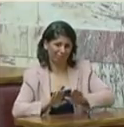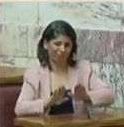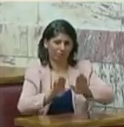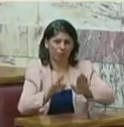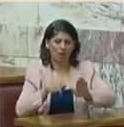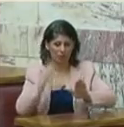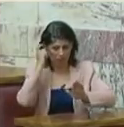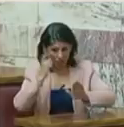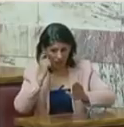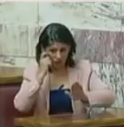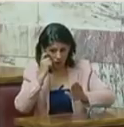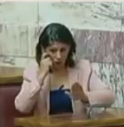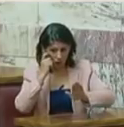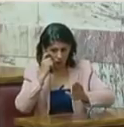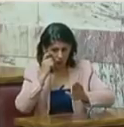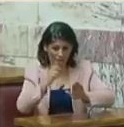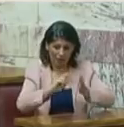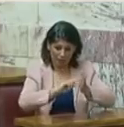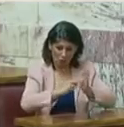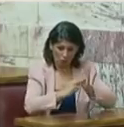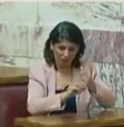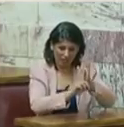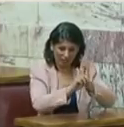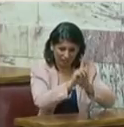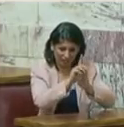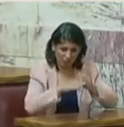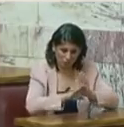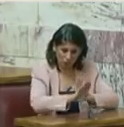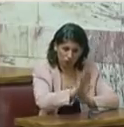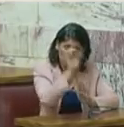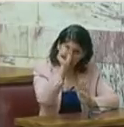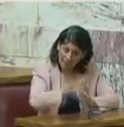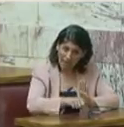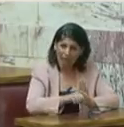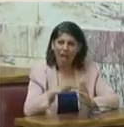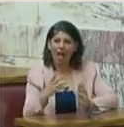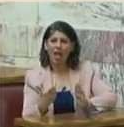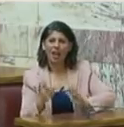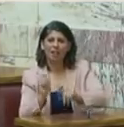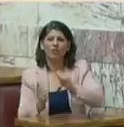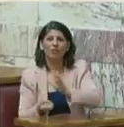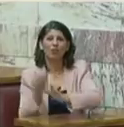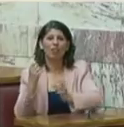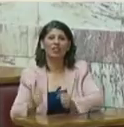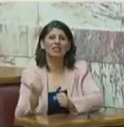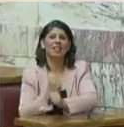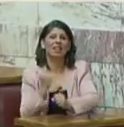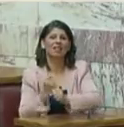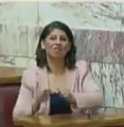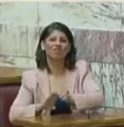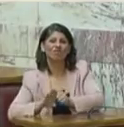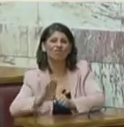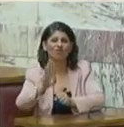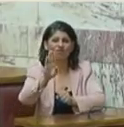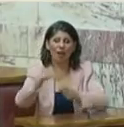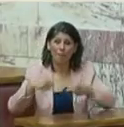εξίσου η ανάκαμψη των οικονομικών δικτών με την δημιουργία νέων θέσεων εργασίας, με την